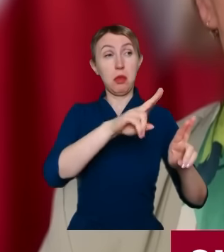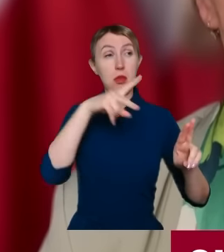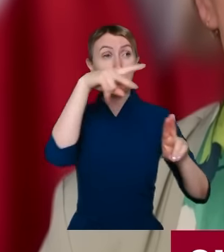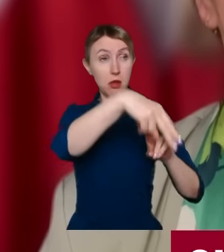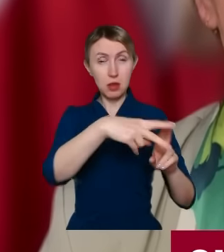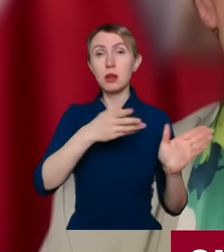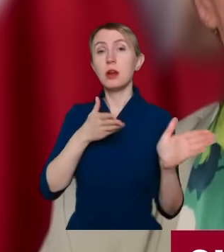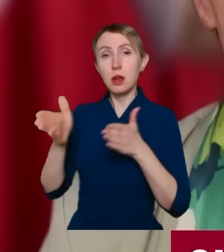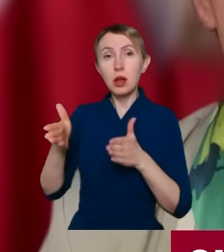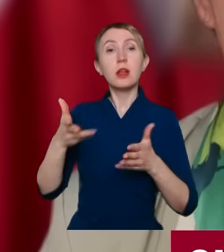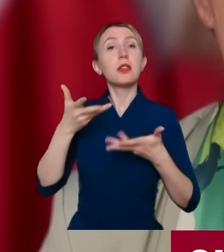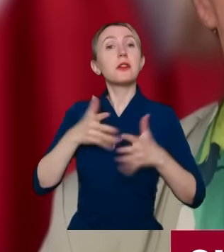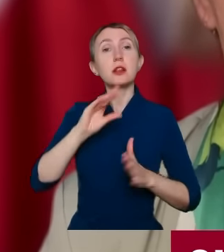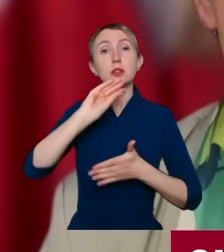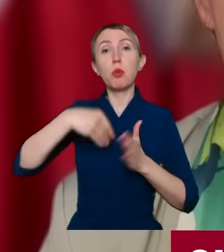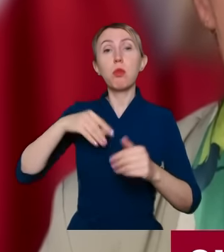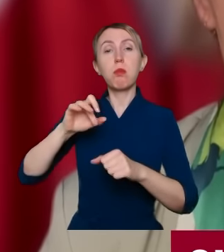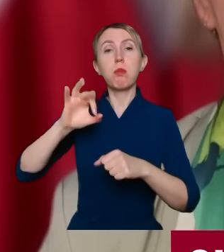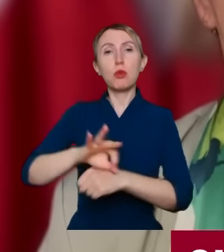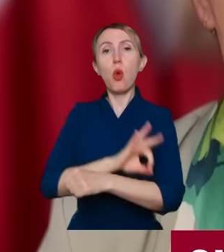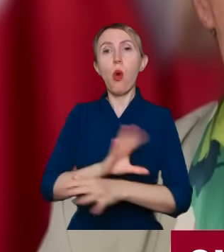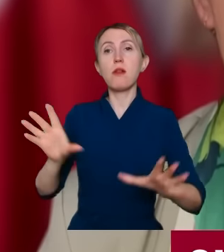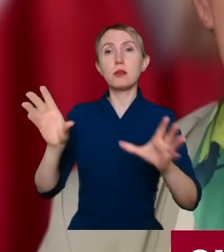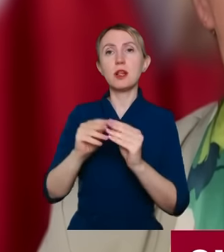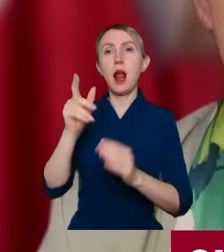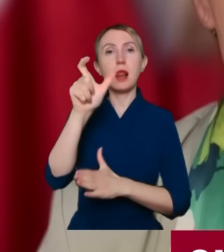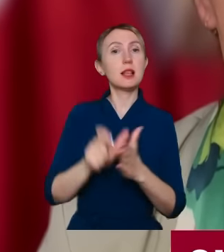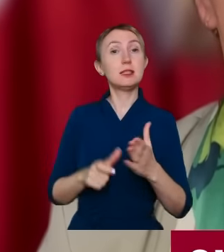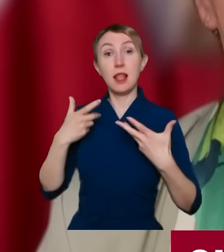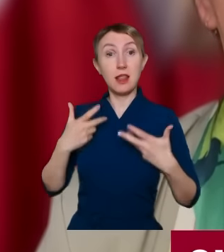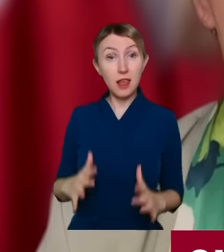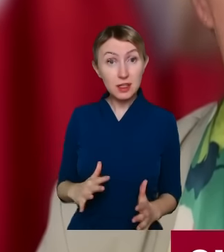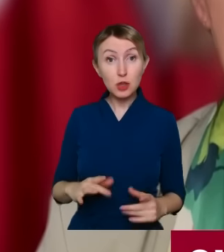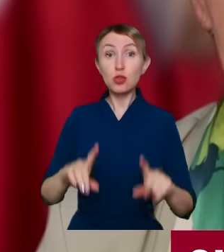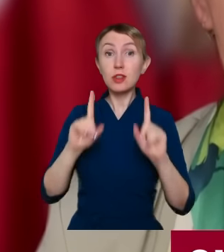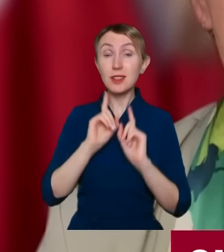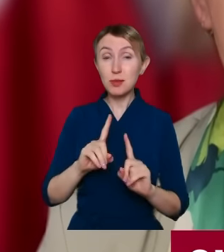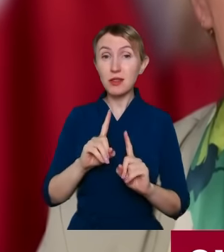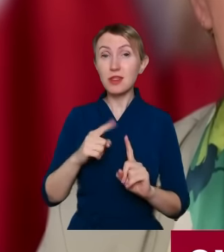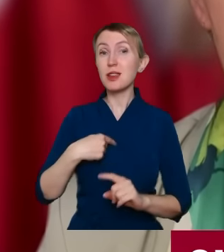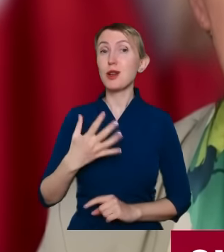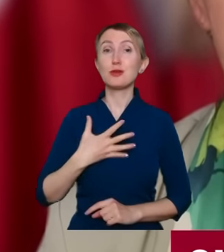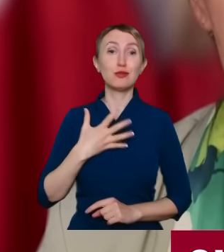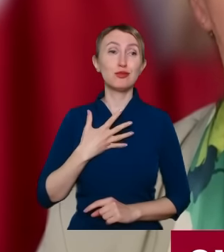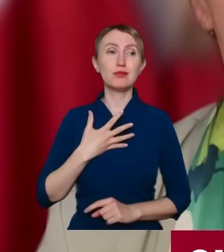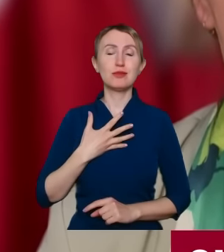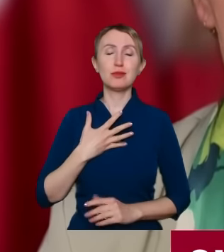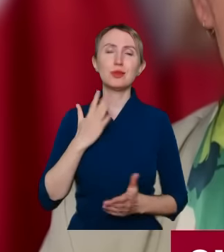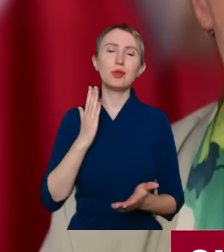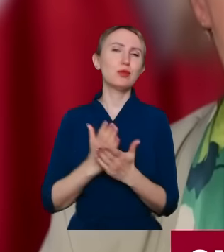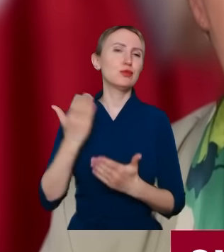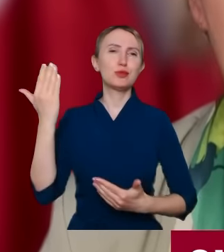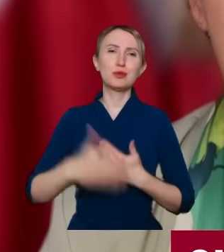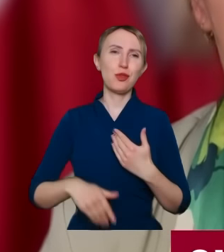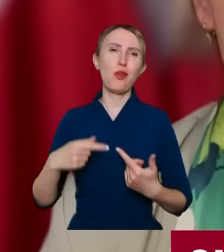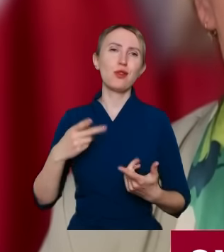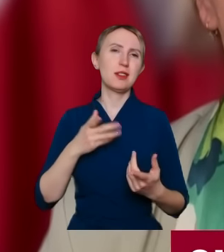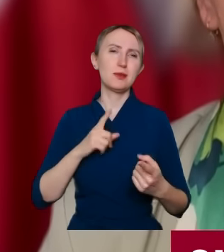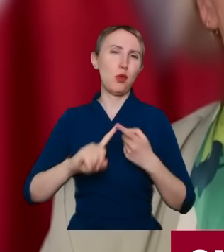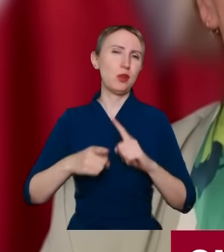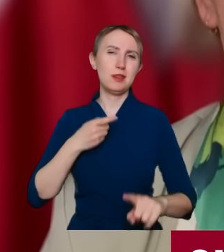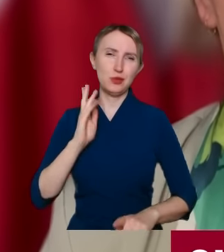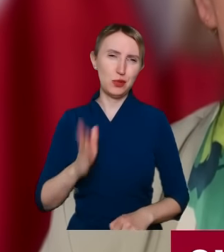podpisać się pod tym projektem wspólnej listy tak naprawdę Moim zdaniem wydał na siebie wyrok i mnie to nie